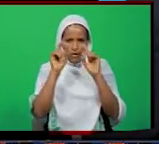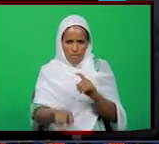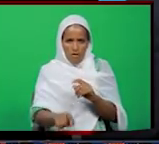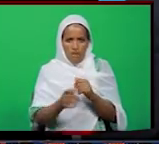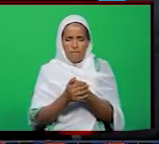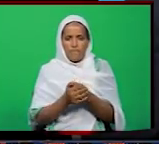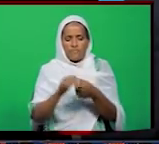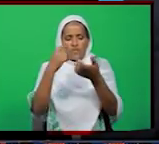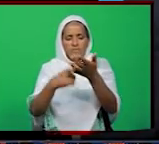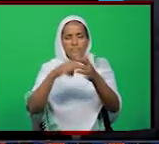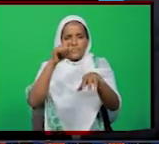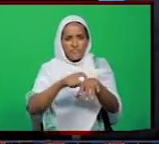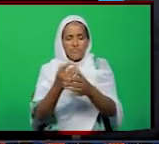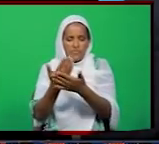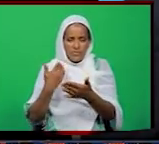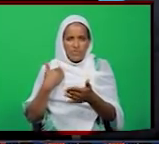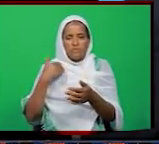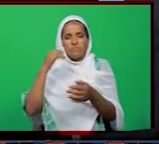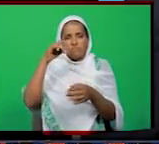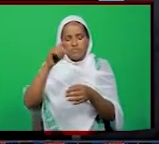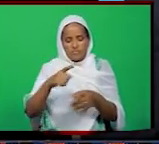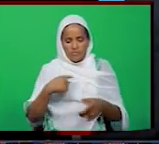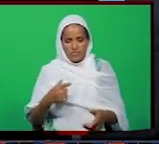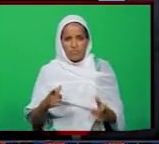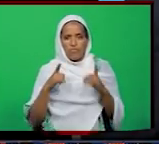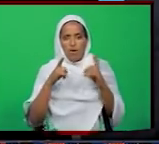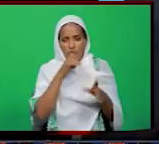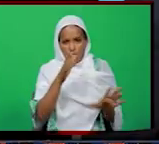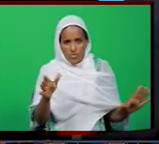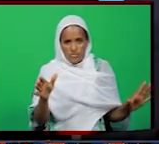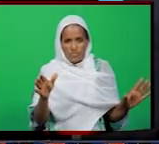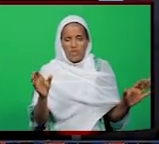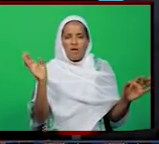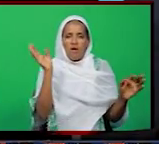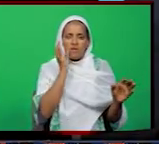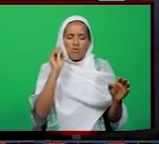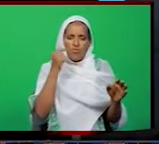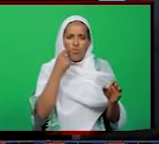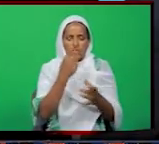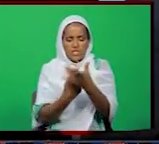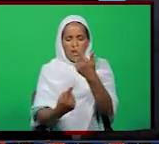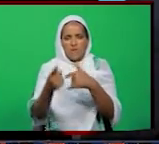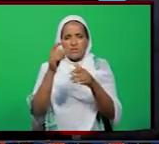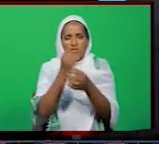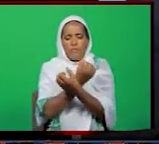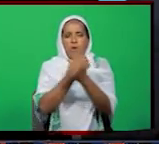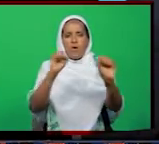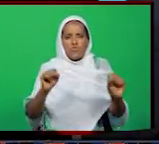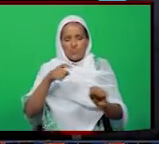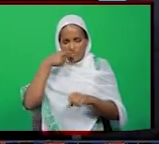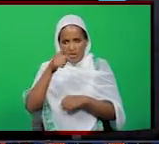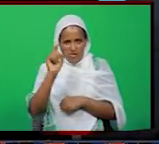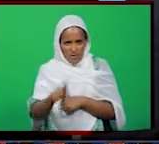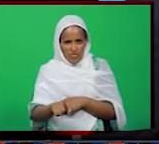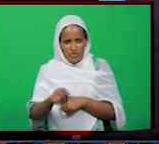ማለት ነው። በዚያን ጊዜ የነበረው ኮሚኒቲን የባልኖርም ሐና እንኳን ስላሴ ማሩሽ ማለት ነው